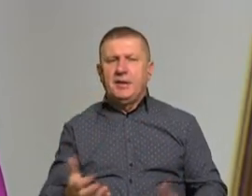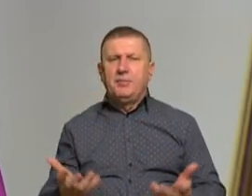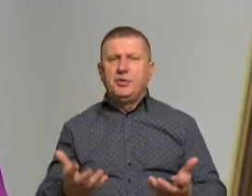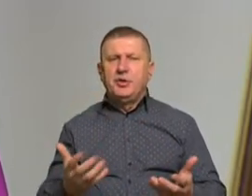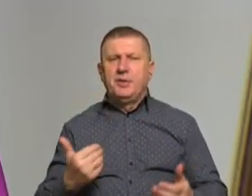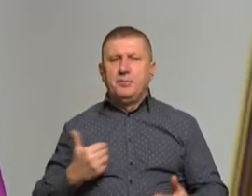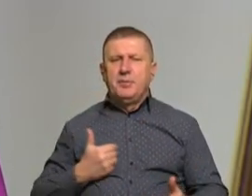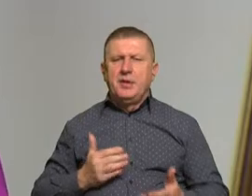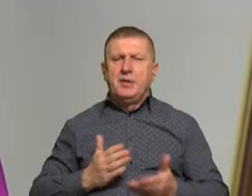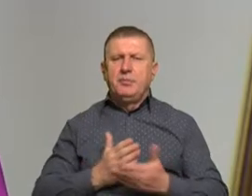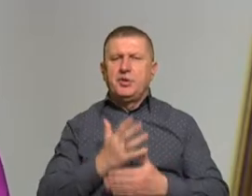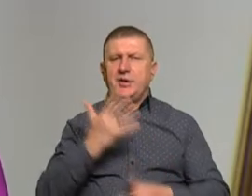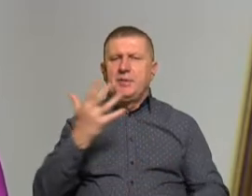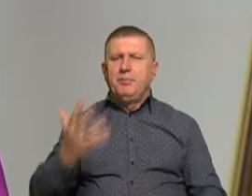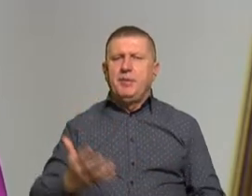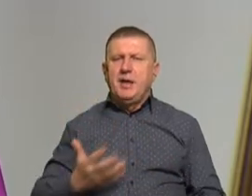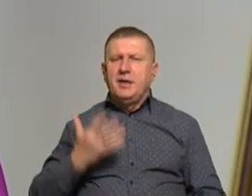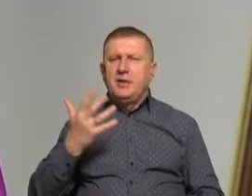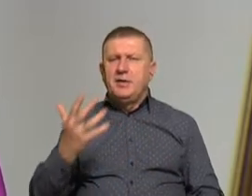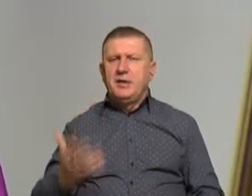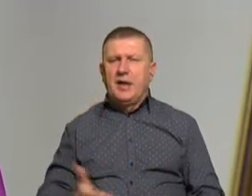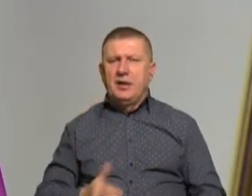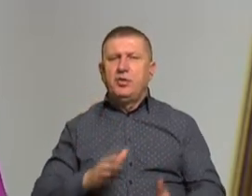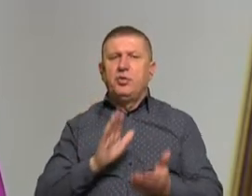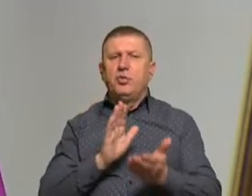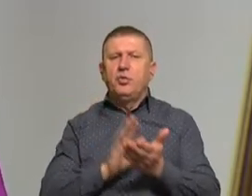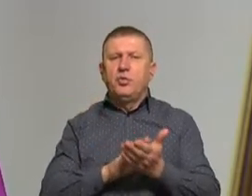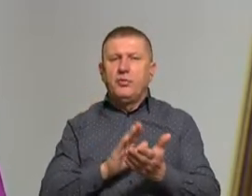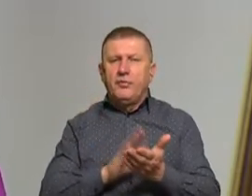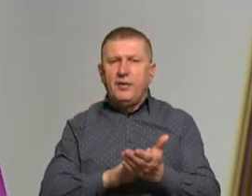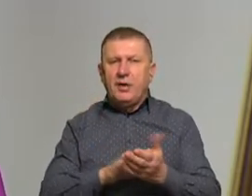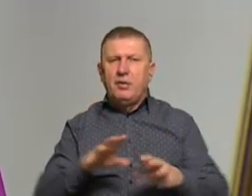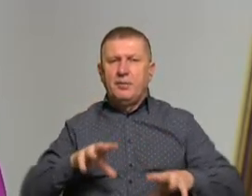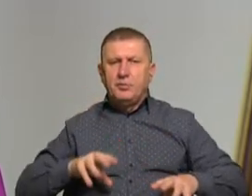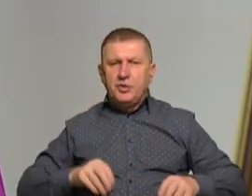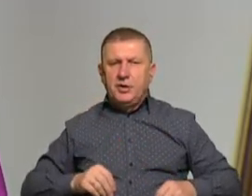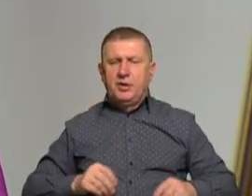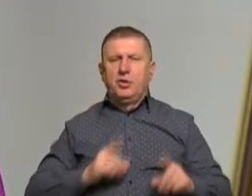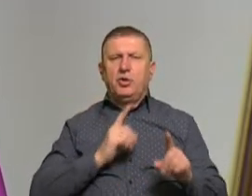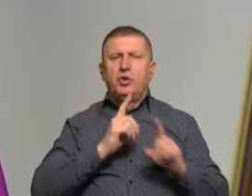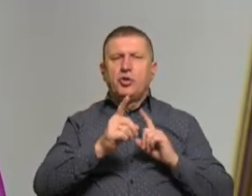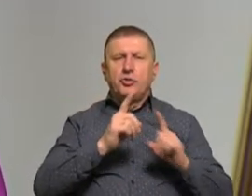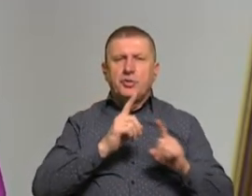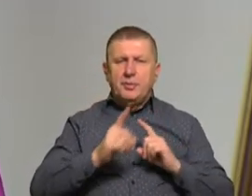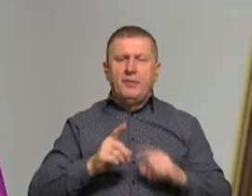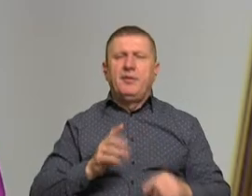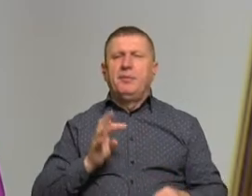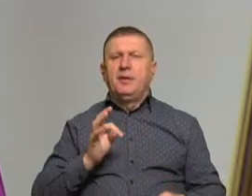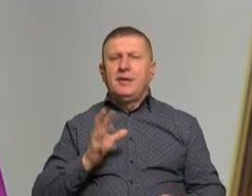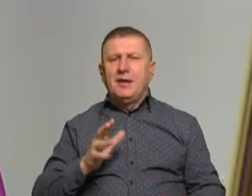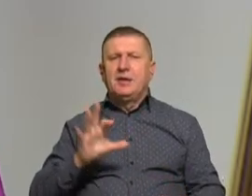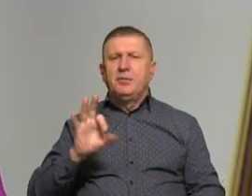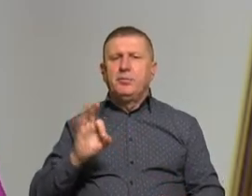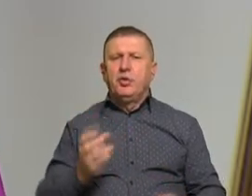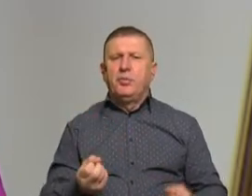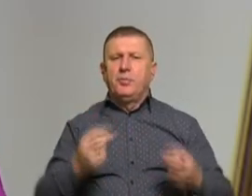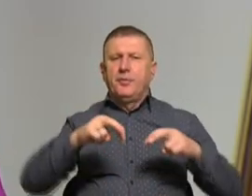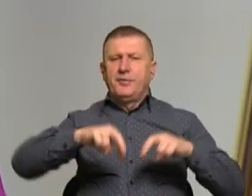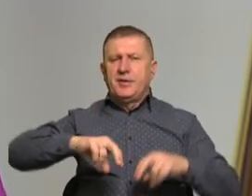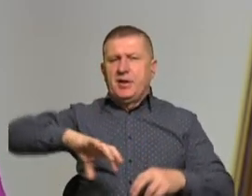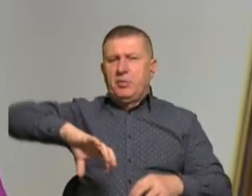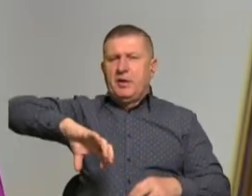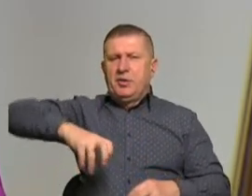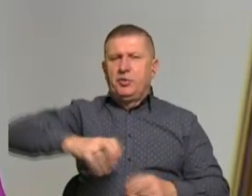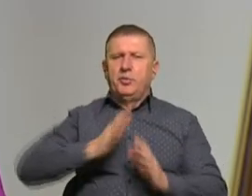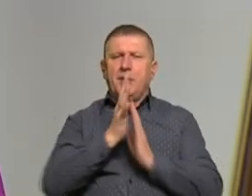przez ostatnie 5 lat. Przyjęli państwo uchwałę i rozmawiają państwo ze stroną społeczną tylko dlatego, że powstała grupa obywatelska